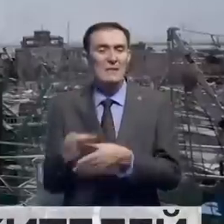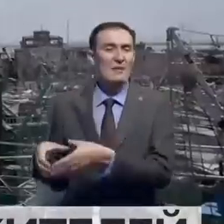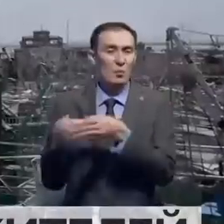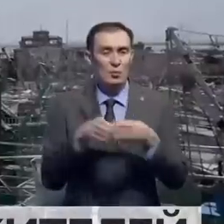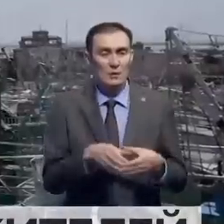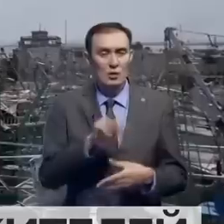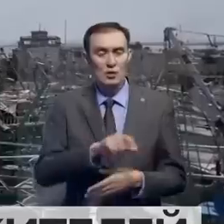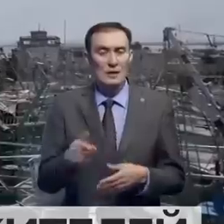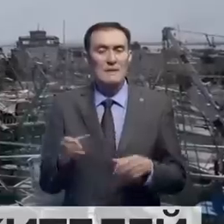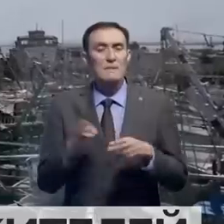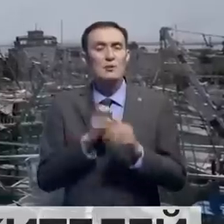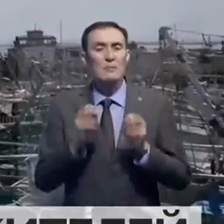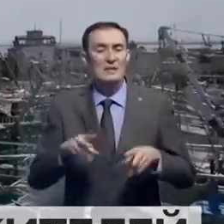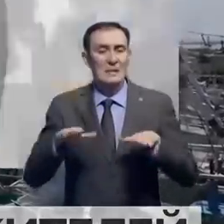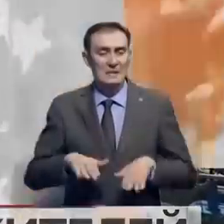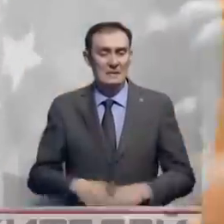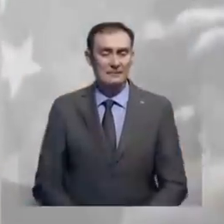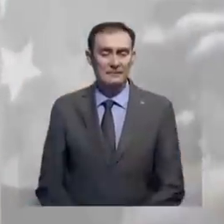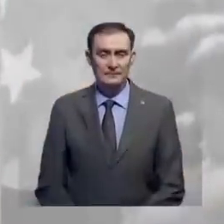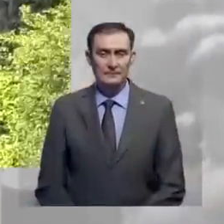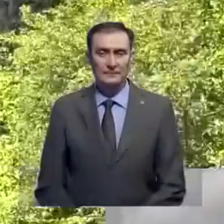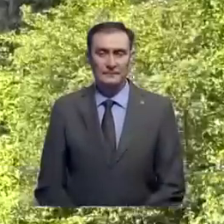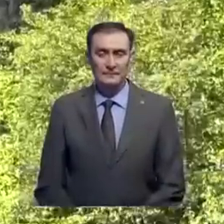эвакуировали жителей безопасные места